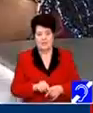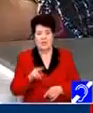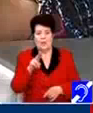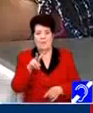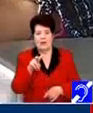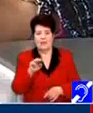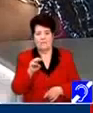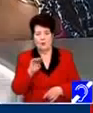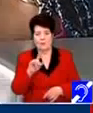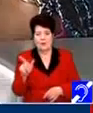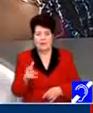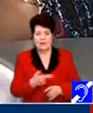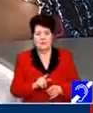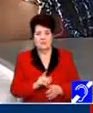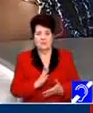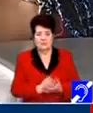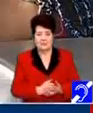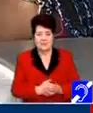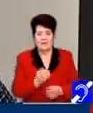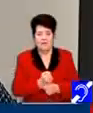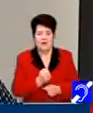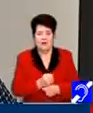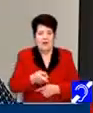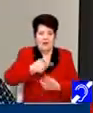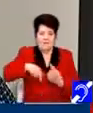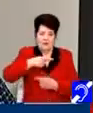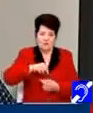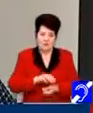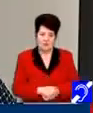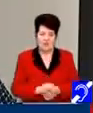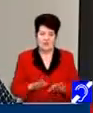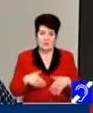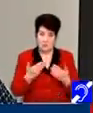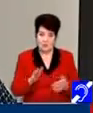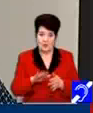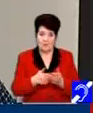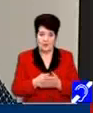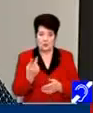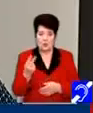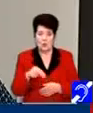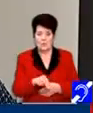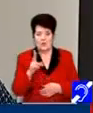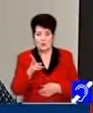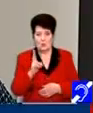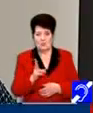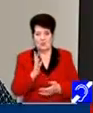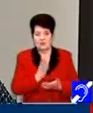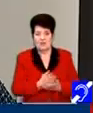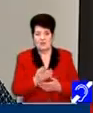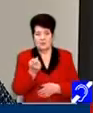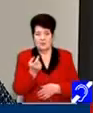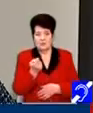platformă și să-și inițieze afacerea. Ne propune ca până în 2020 să avem cu